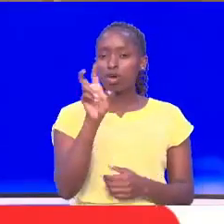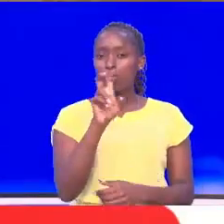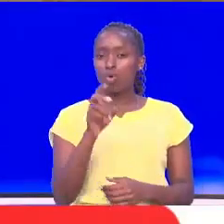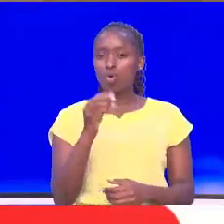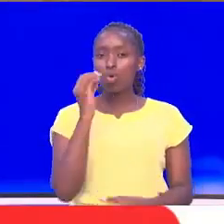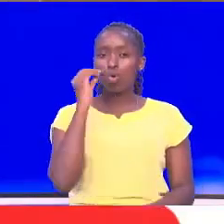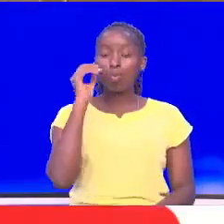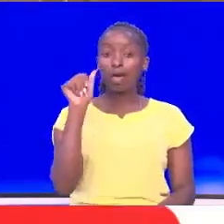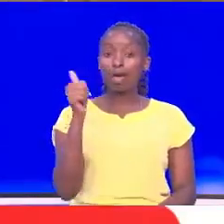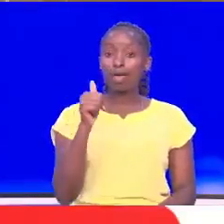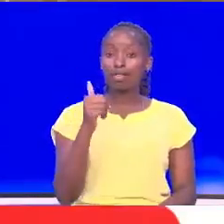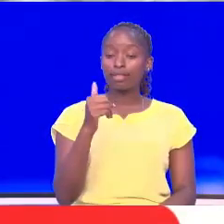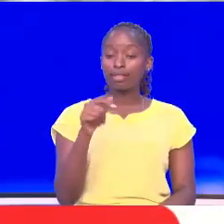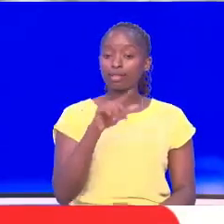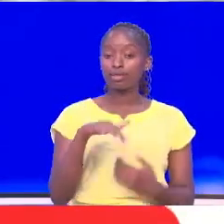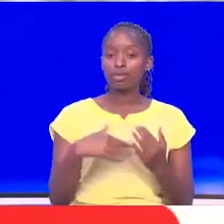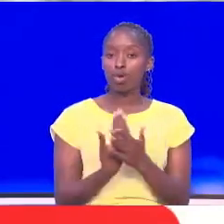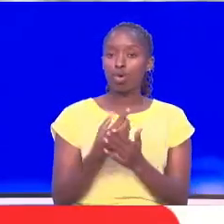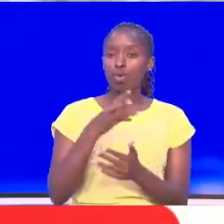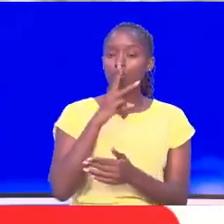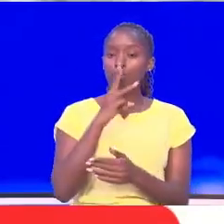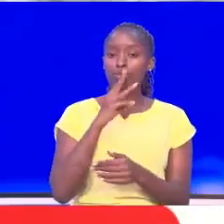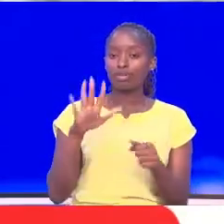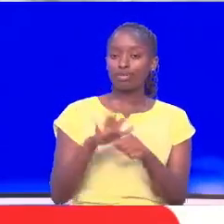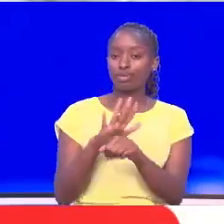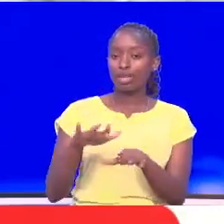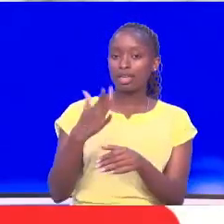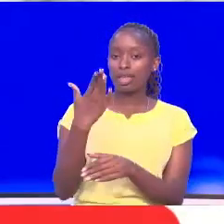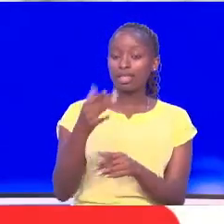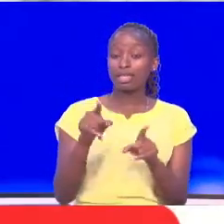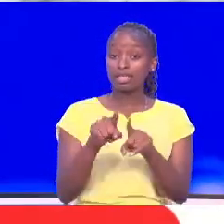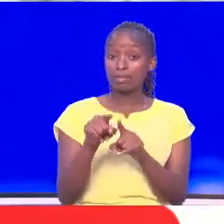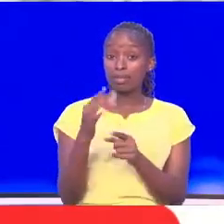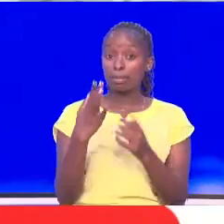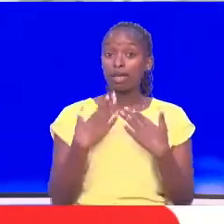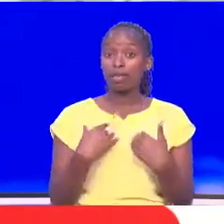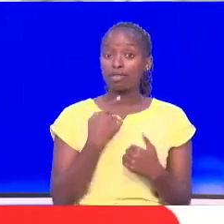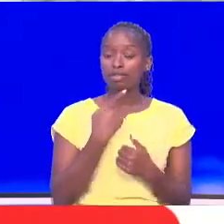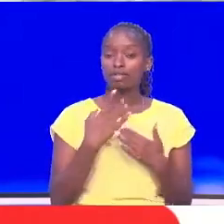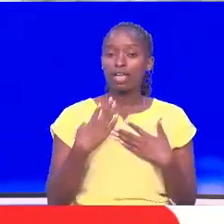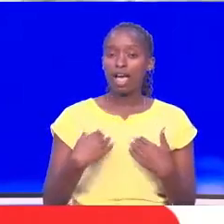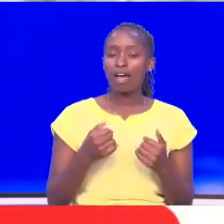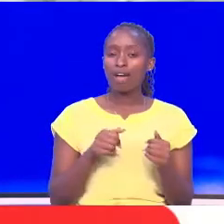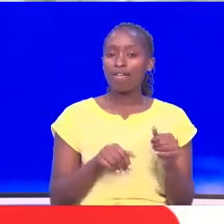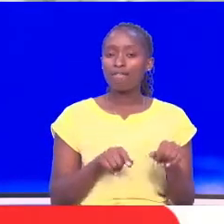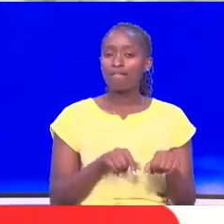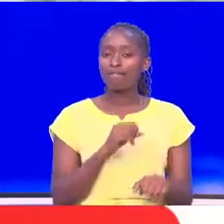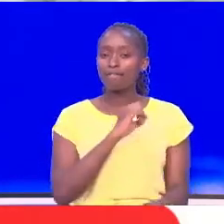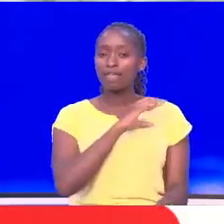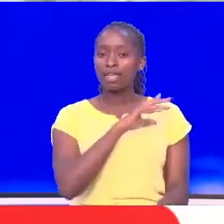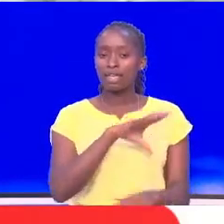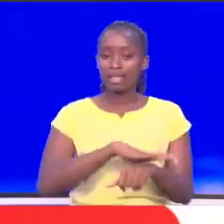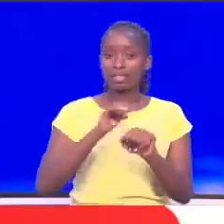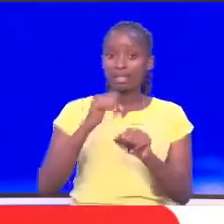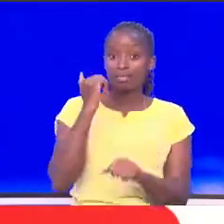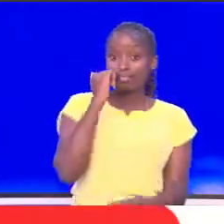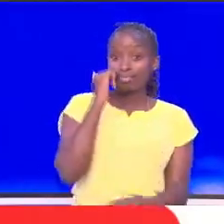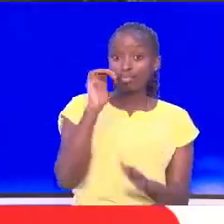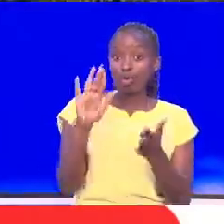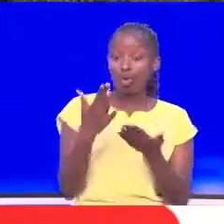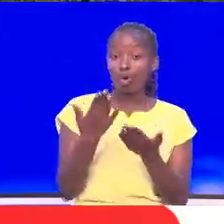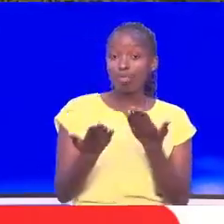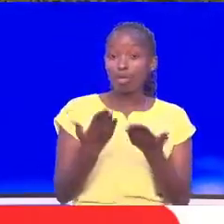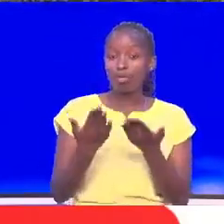maeneo hayo. Wakazi pia wameelezea hofu ya kuvamiwa na wanyama pori na hofu ya mkurupuko wa magonjwa. Aidha, serikali kuu